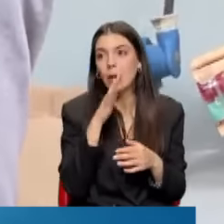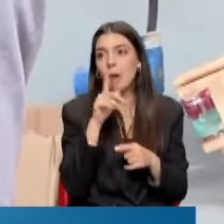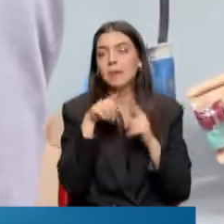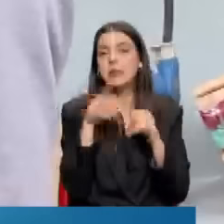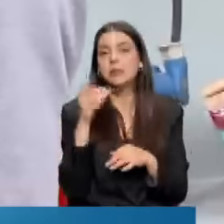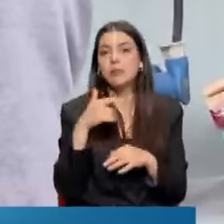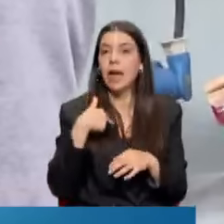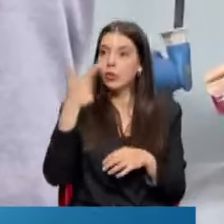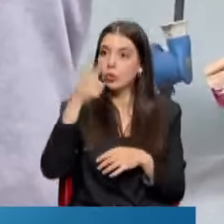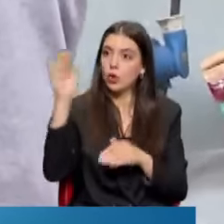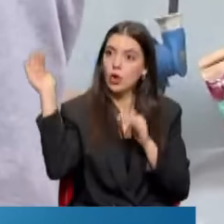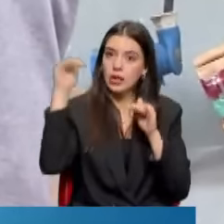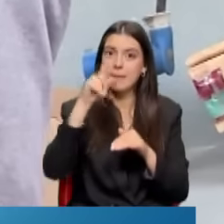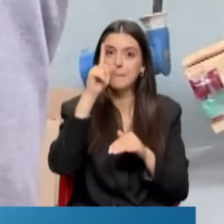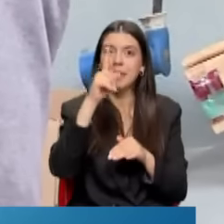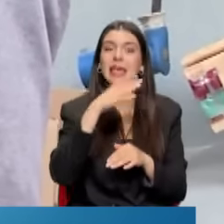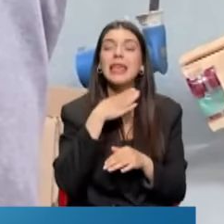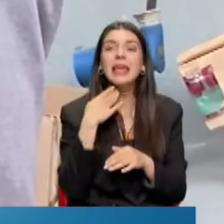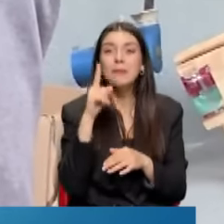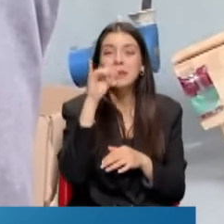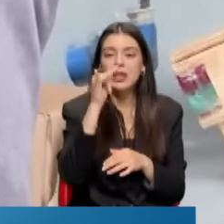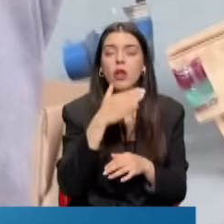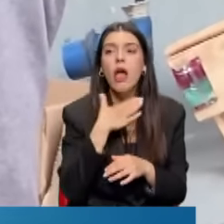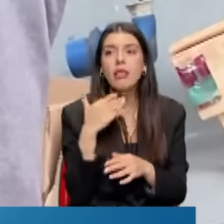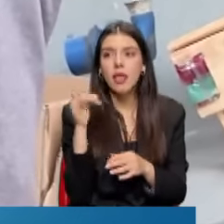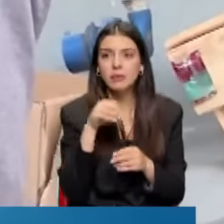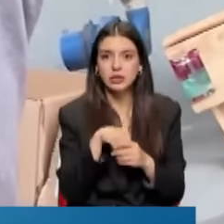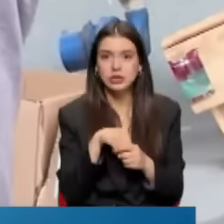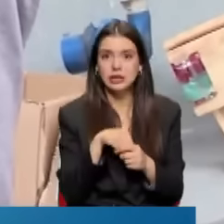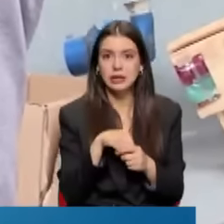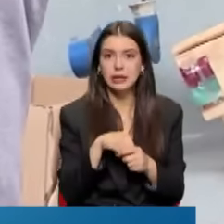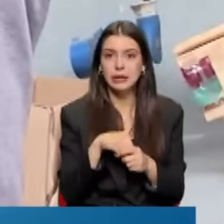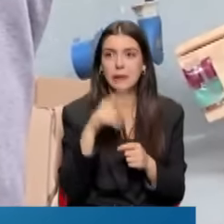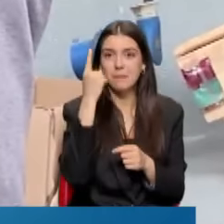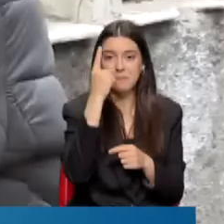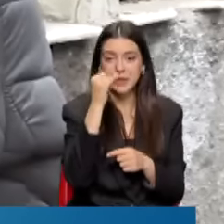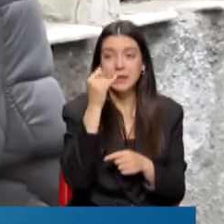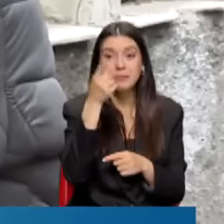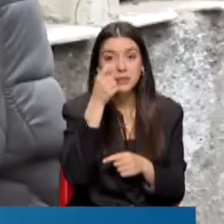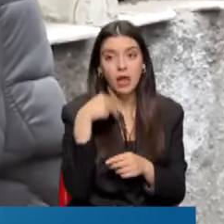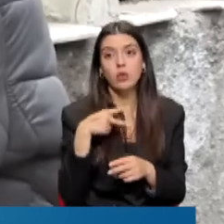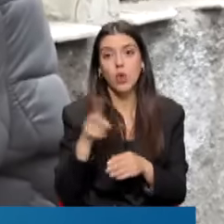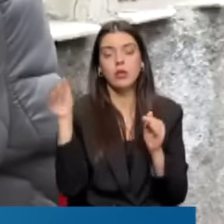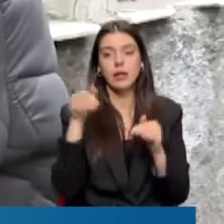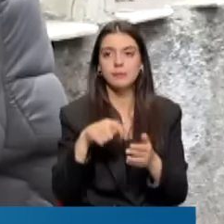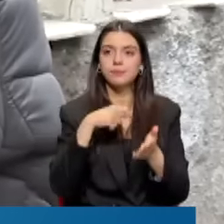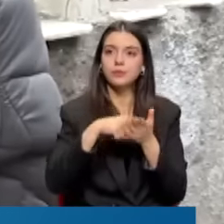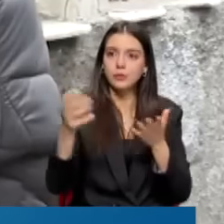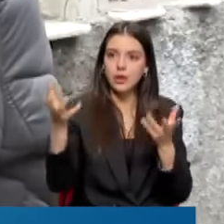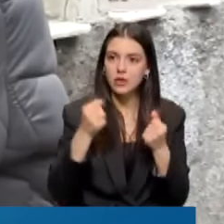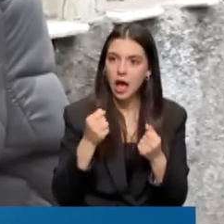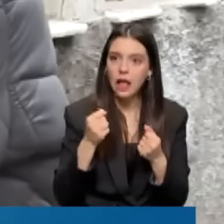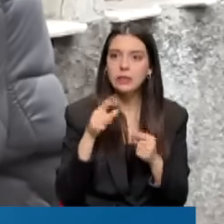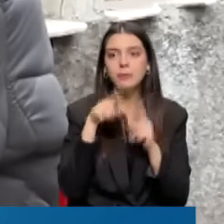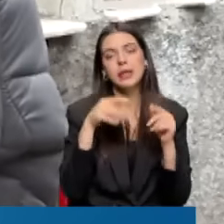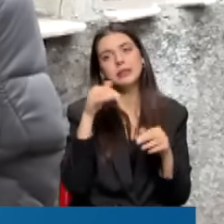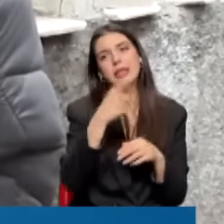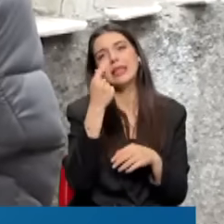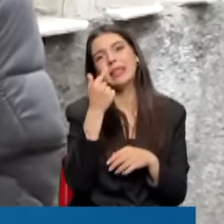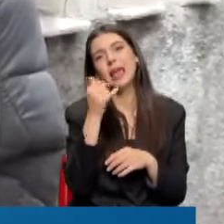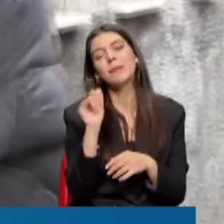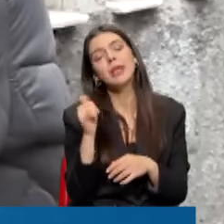ben ta köyden geliyorum buraya bir kilot almak için 1,5 saatlik yoldan kayak merkezinden geliyorum Elmadağ Vallah maaşı alınca alıyoruz İşte yarım